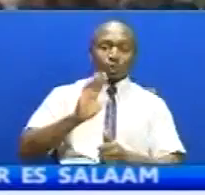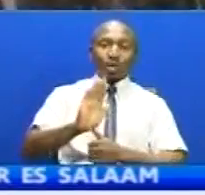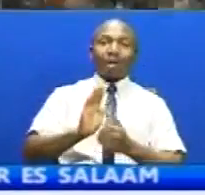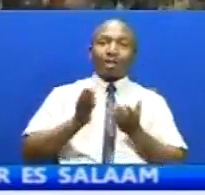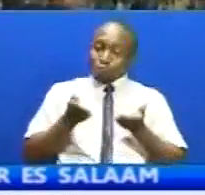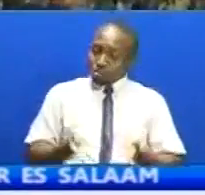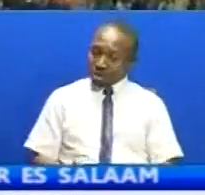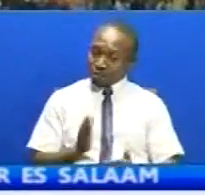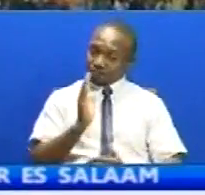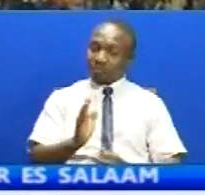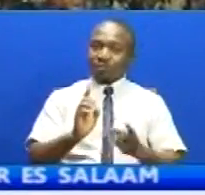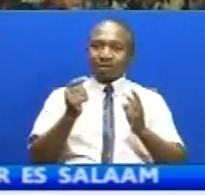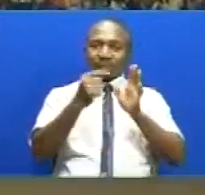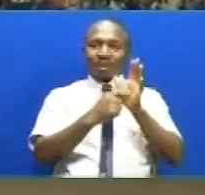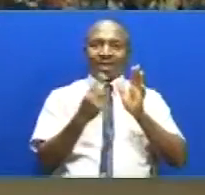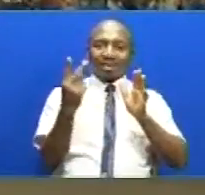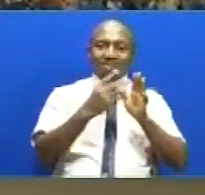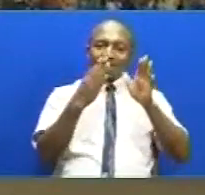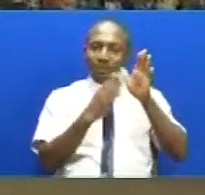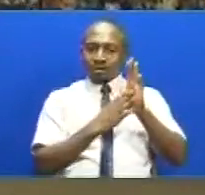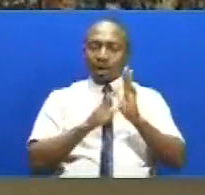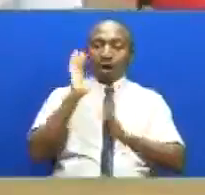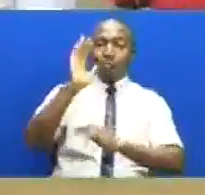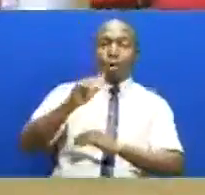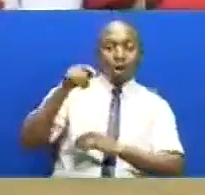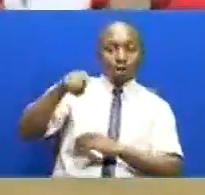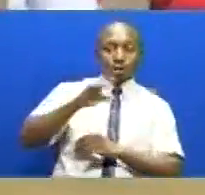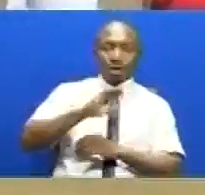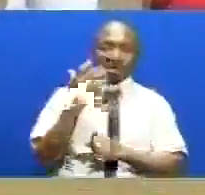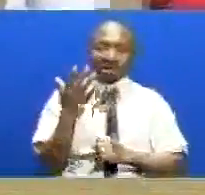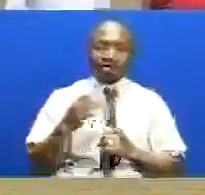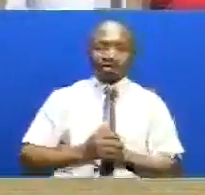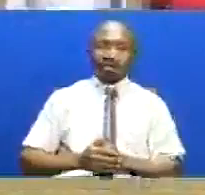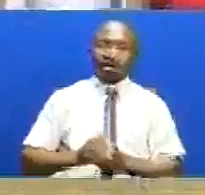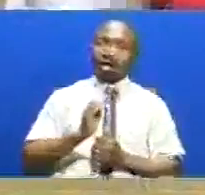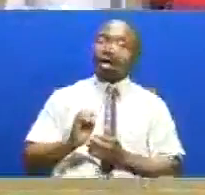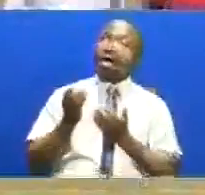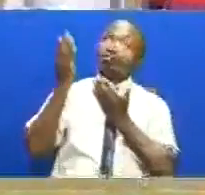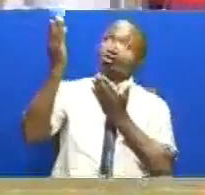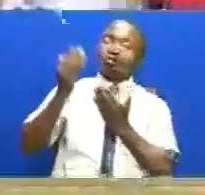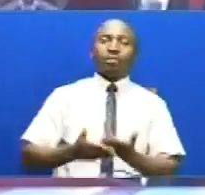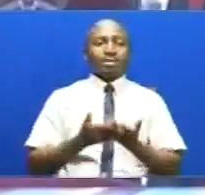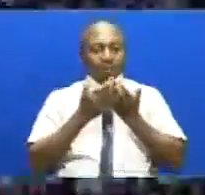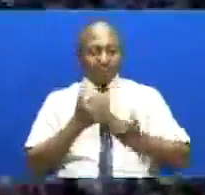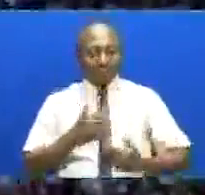kuzaliwa, yani Oktoba 29 mwaka huo wa 2015. Mungu nisaidie.